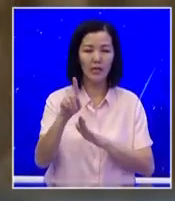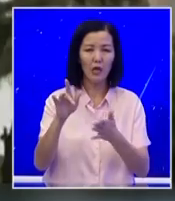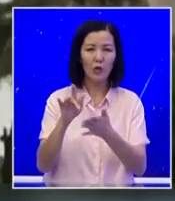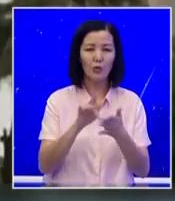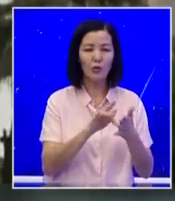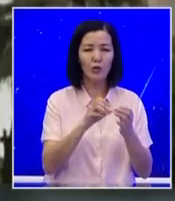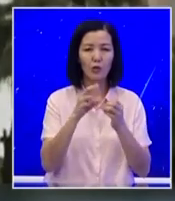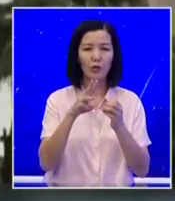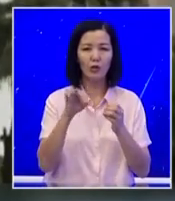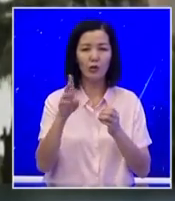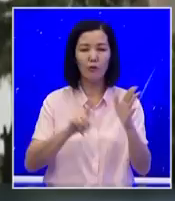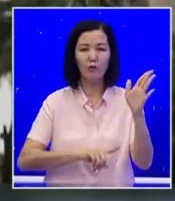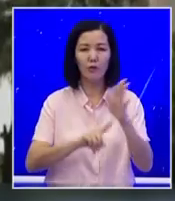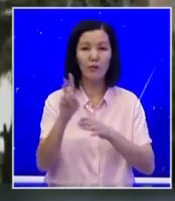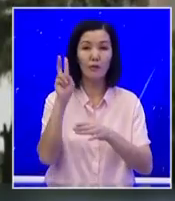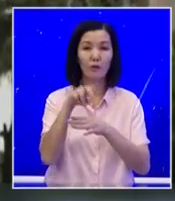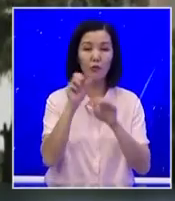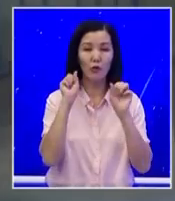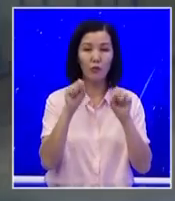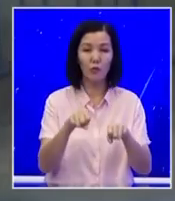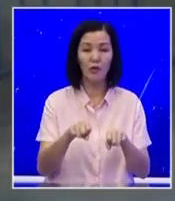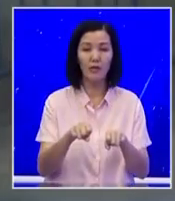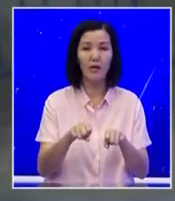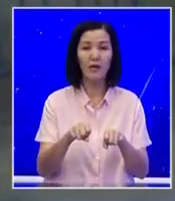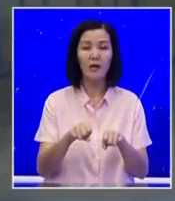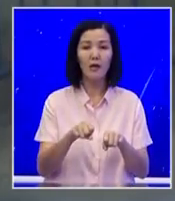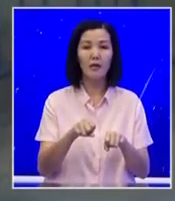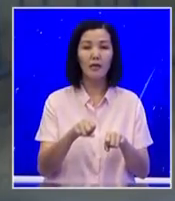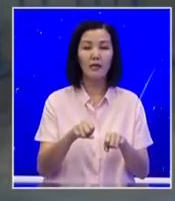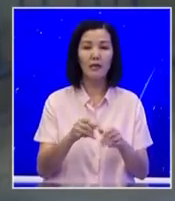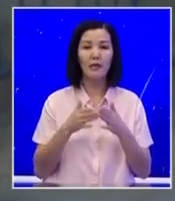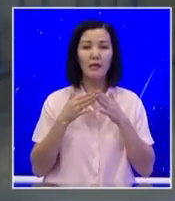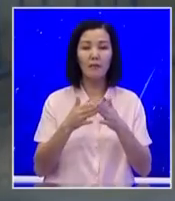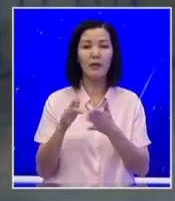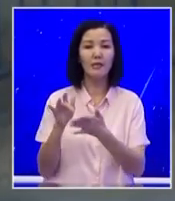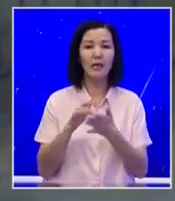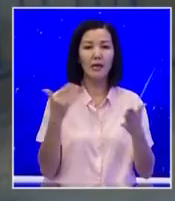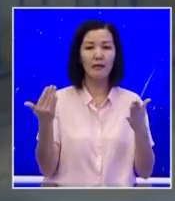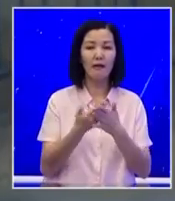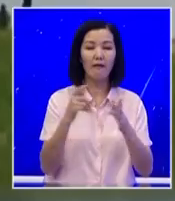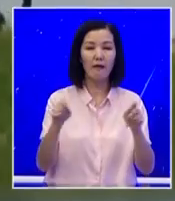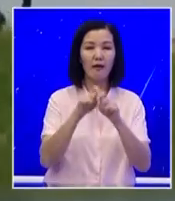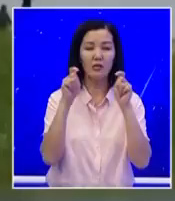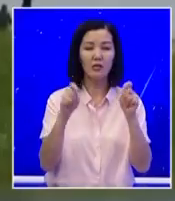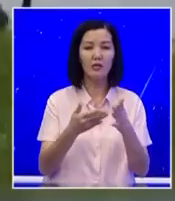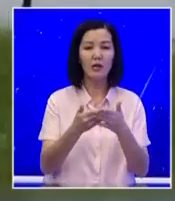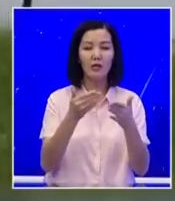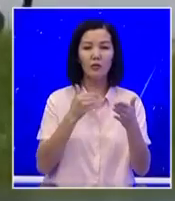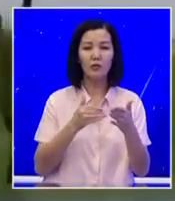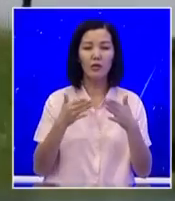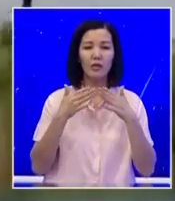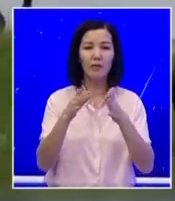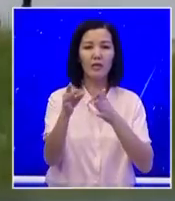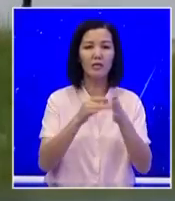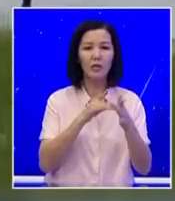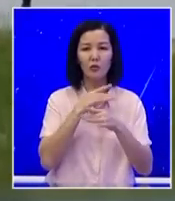мұнда 12 маусымнан бастап келе алады. Сондай-ақ Босфор бұғазындағы кеме саяхаты қайта жанданды. Десе де бұрынғыдай кемеге бірден